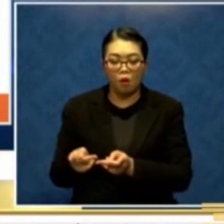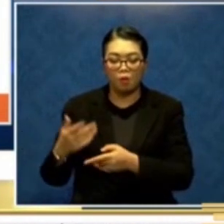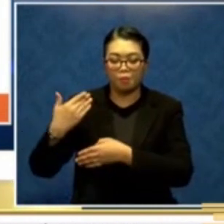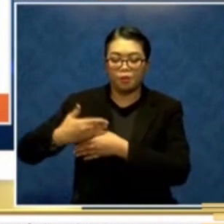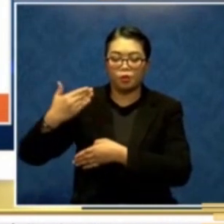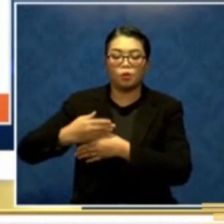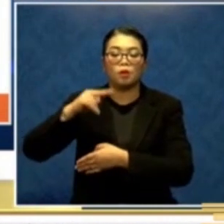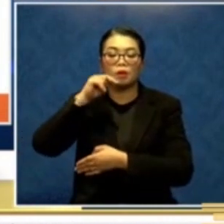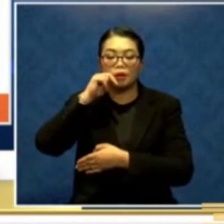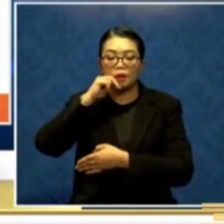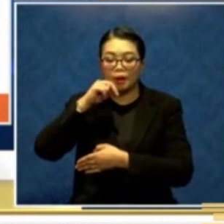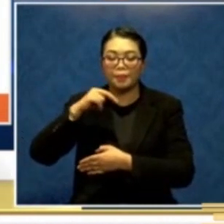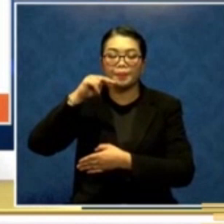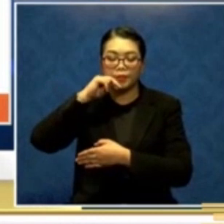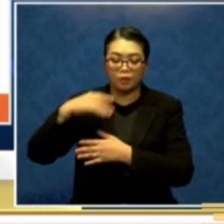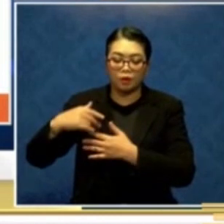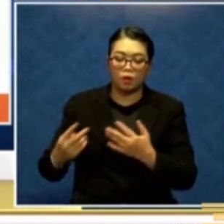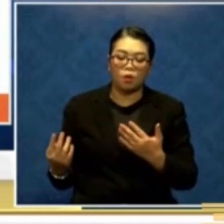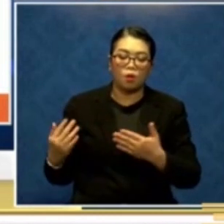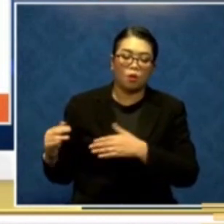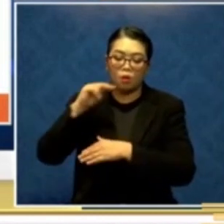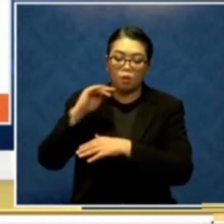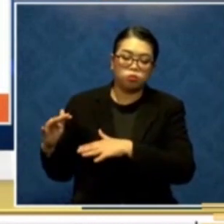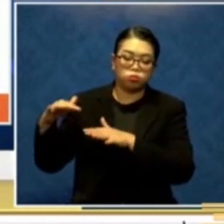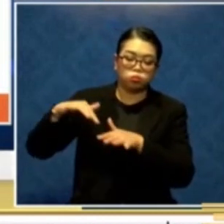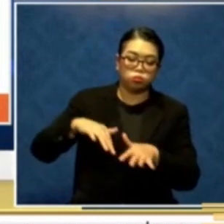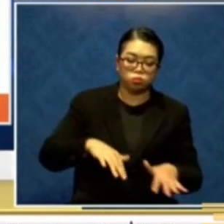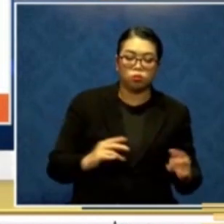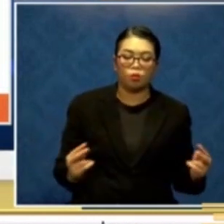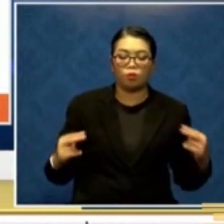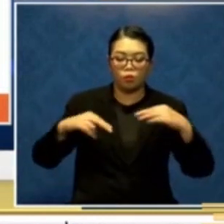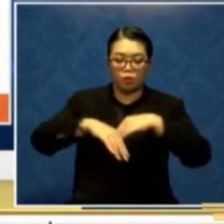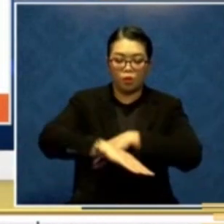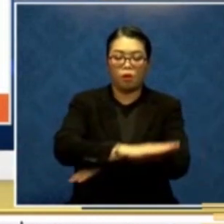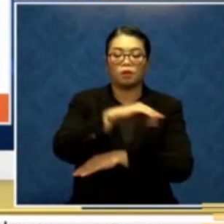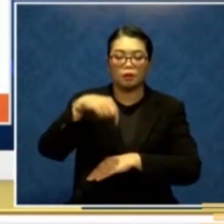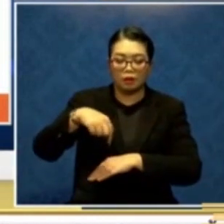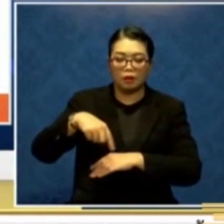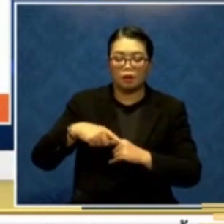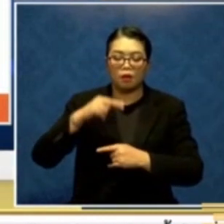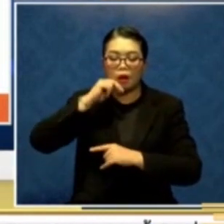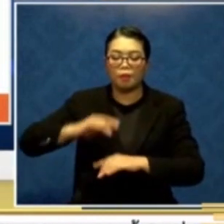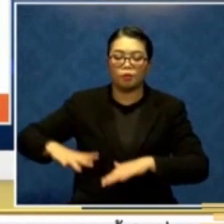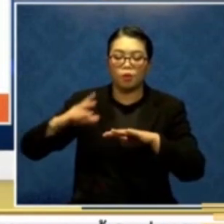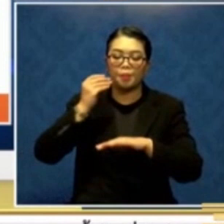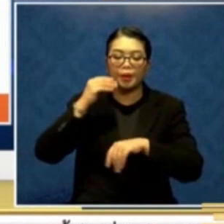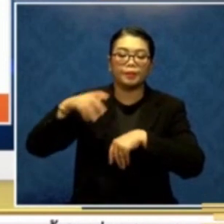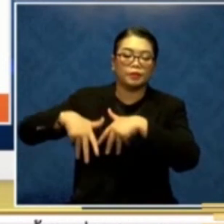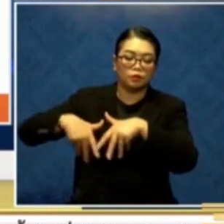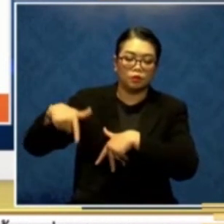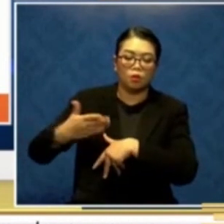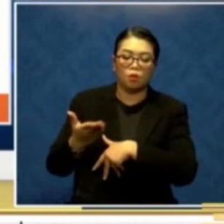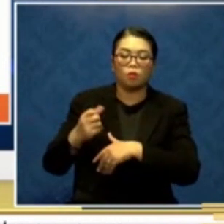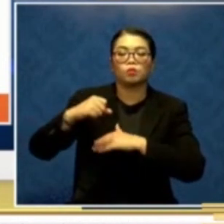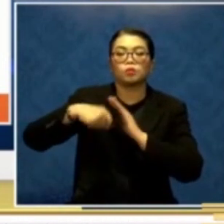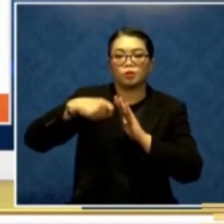ซึจึงทำให้น้ําจากแนํเข้าพรยาหลายย้อนกัเข้ามาท่มบานเลองของพระชาชนเสียหายจึงขหารือท่ประทานไปยหนวยงานทเกี่ยวข้องเพื่อซputerมมำ